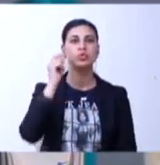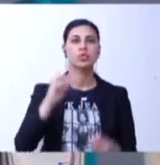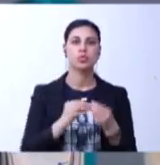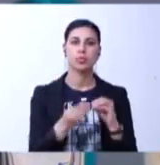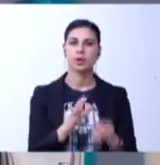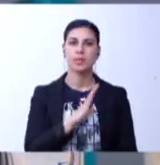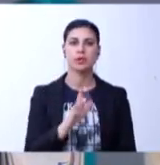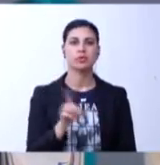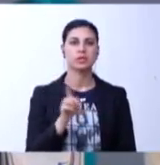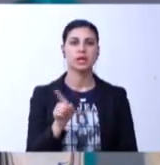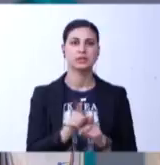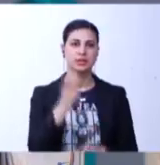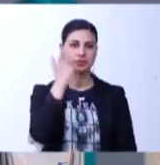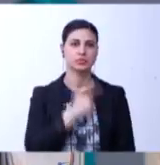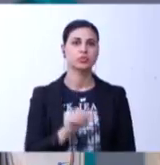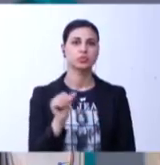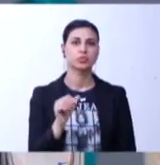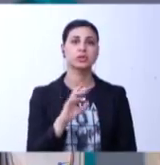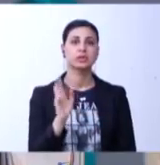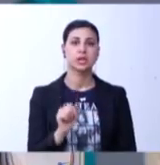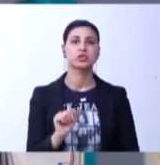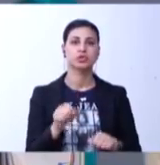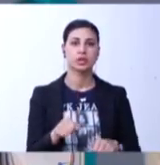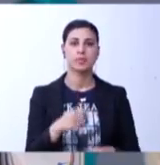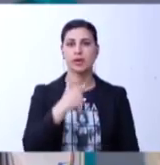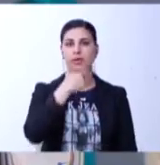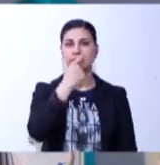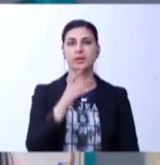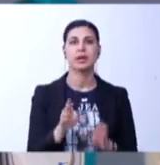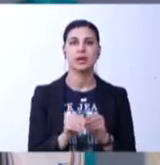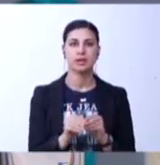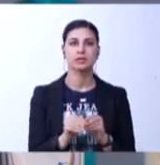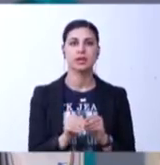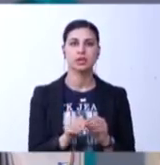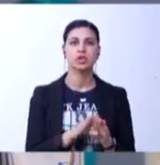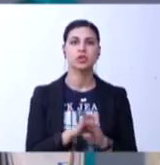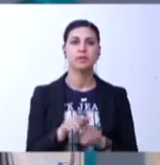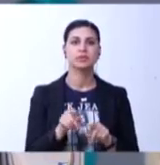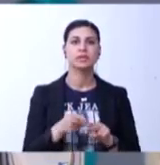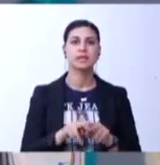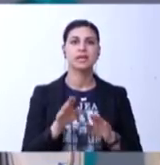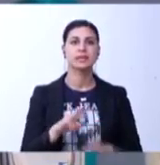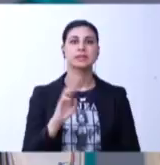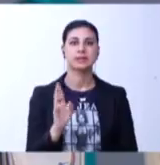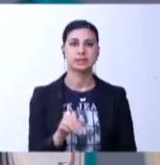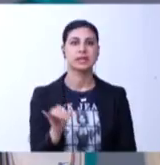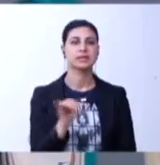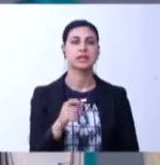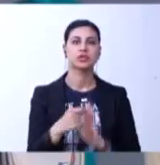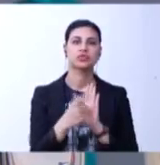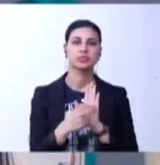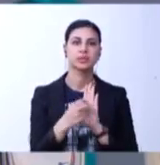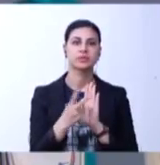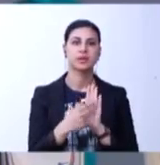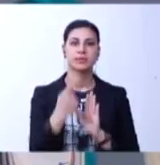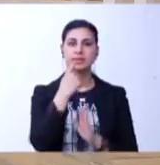პრობლემები, არ იყოს რაღაცა ტრავმის ქვეშ და შეიძლება ბრეისებთან ერთად შევავსოთ ის ადგილი, და რასაკვირველია, სადღაც